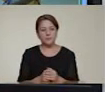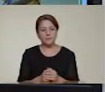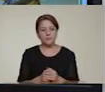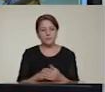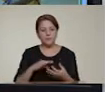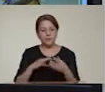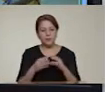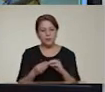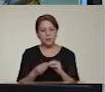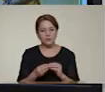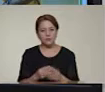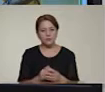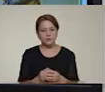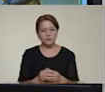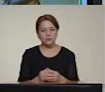Demak,